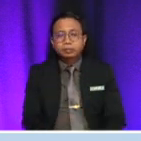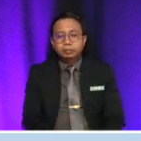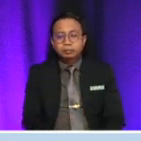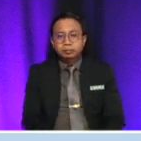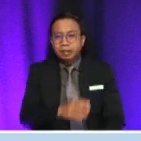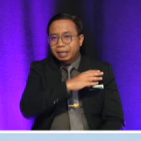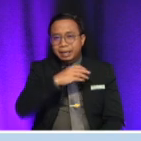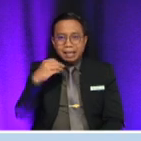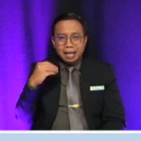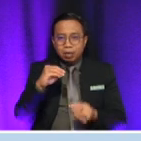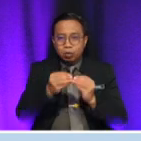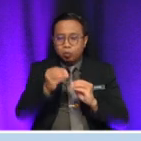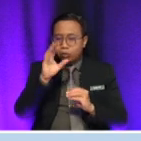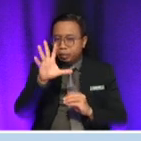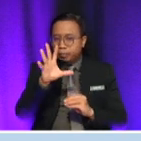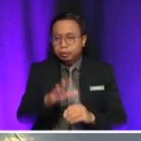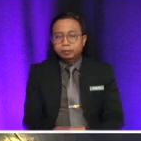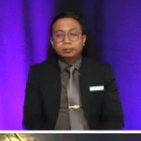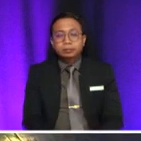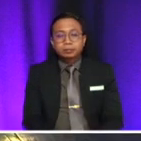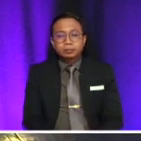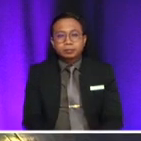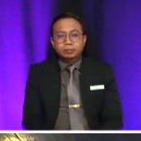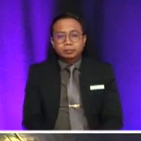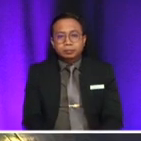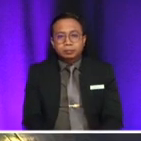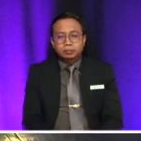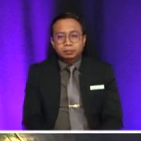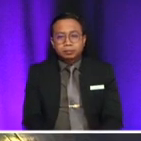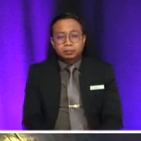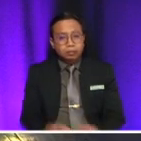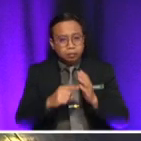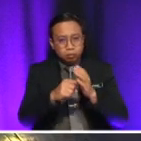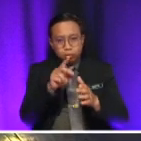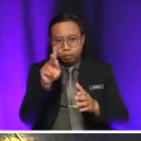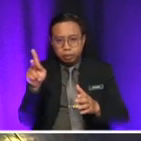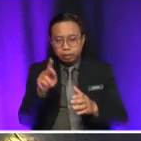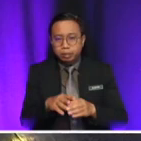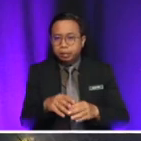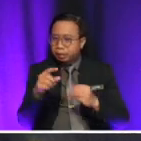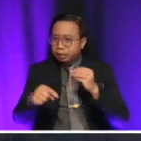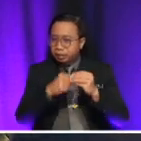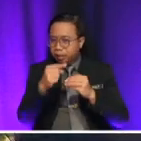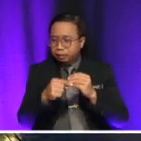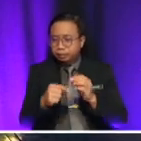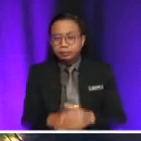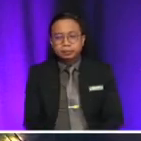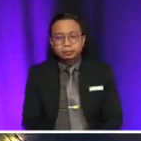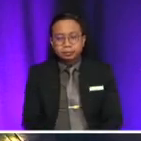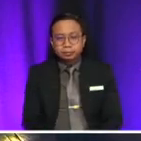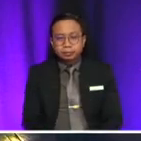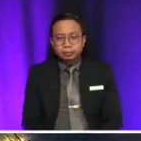agak gambar yang kelima 4 dan 5 juga menunjukkan berkaitan tentang